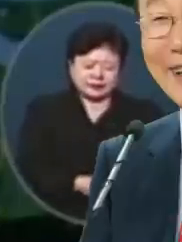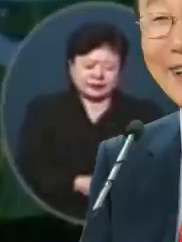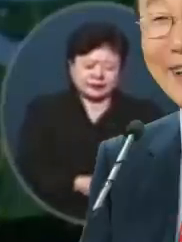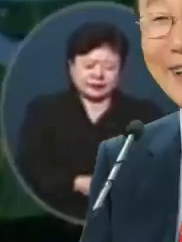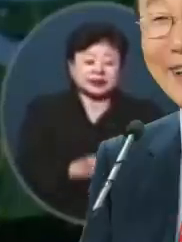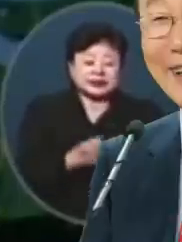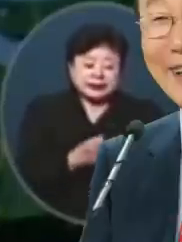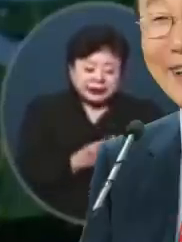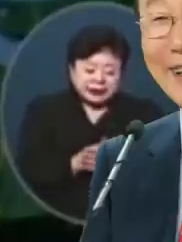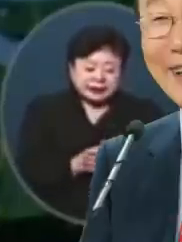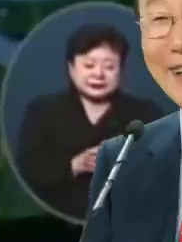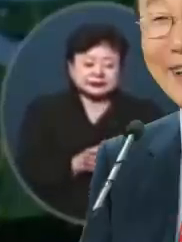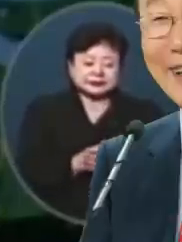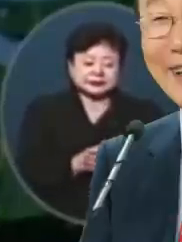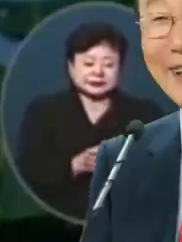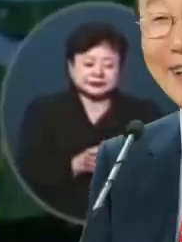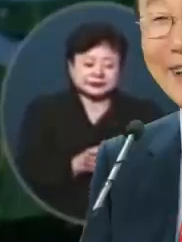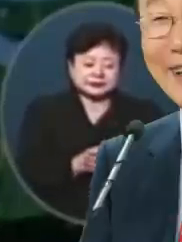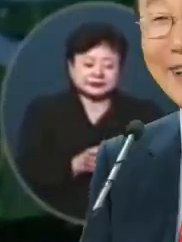그러므로